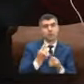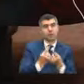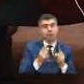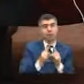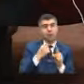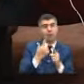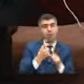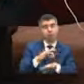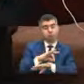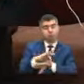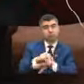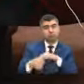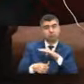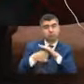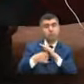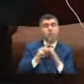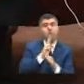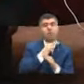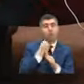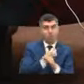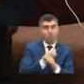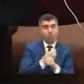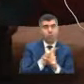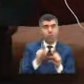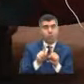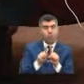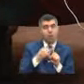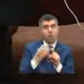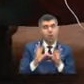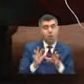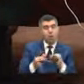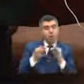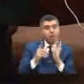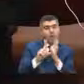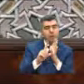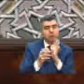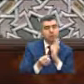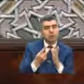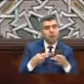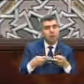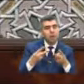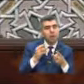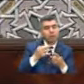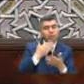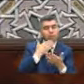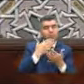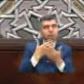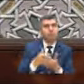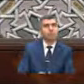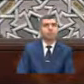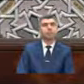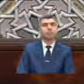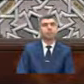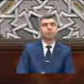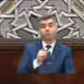العامه الحكومه منذ يناير 2019، وذلك على ضوء المقترحات اللي تقدمت فيها جميع الوزارات والقطاعات المعنيه. شكرا. تعقيب